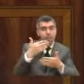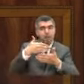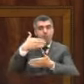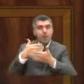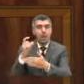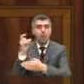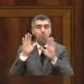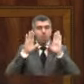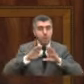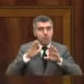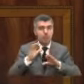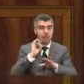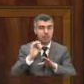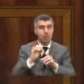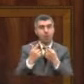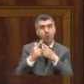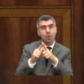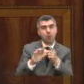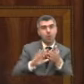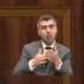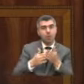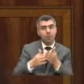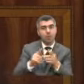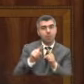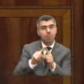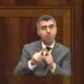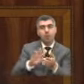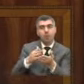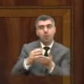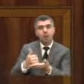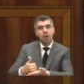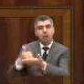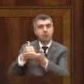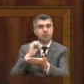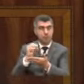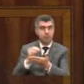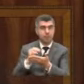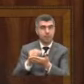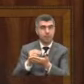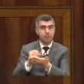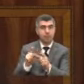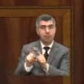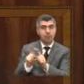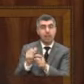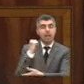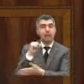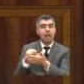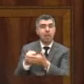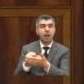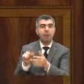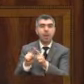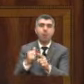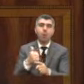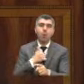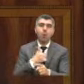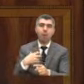اللي كيديروا الاحسان في الدور ديالهم، هما اللي كيديروا الخير مع خالته وعمته. هادوك المهيكلين راه كيعطوكم غير الضريبه بوحدها. تحاسبوا معنا